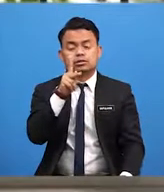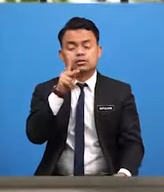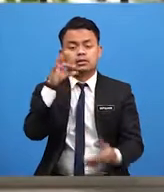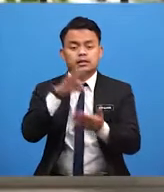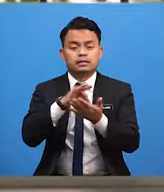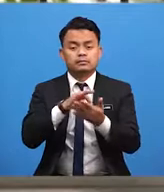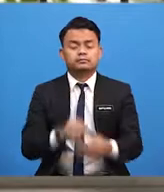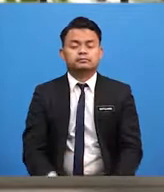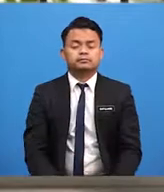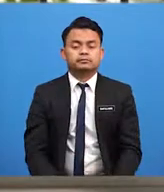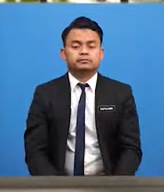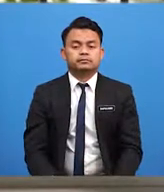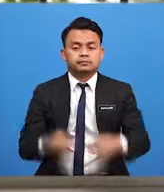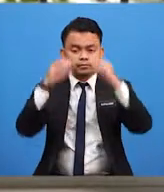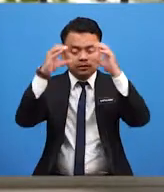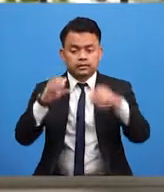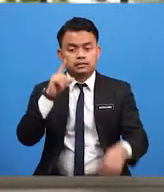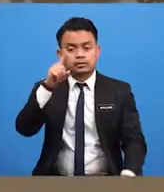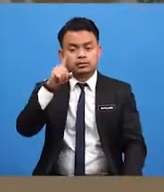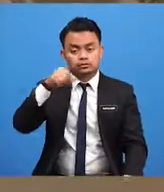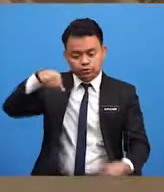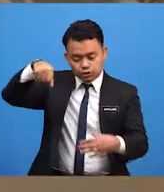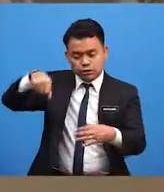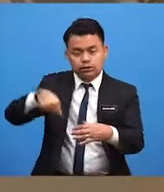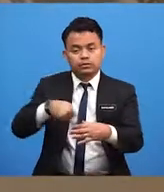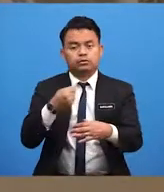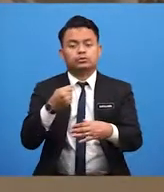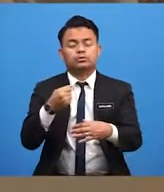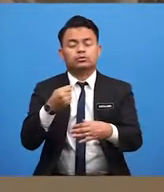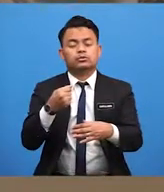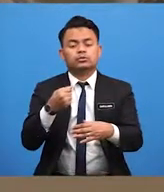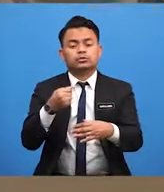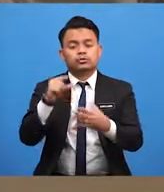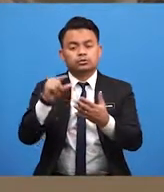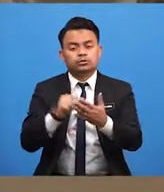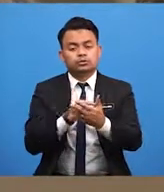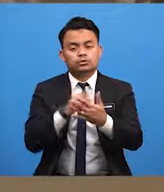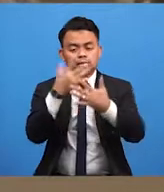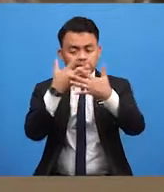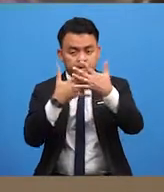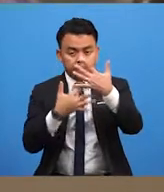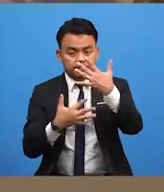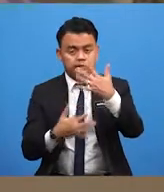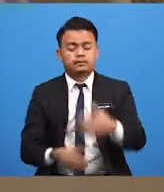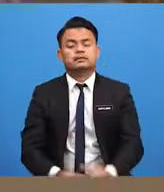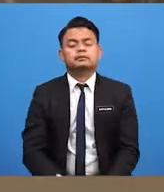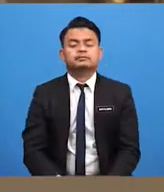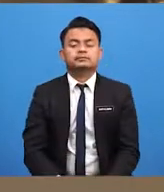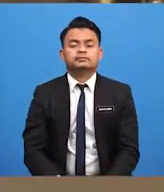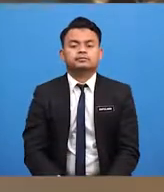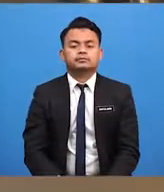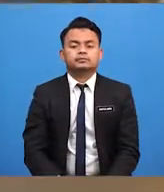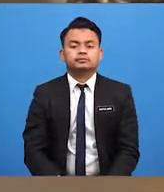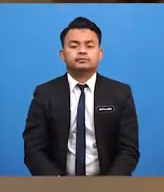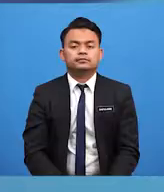digunakan adalah mencedok lemak keluar dengan menggunakan penapis dan besin.